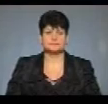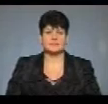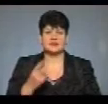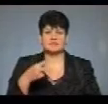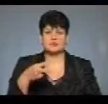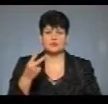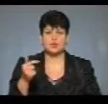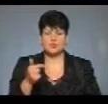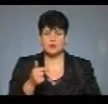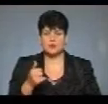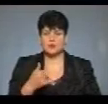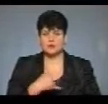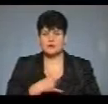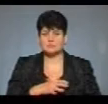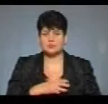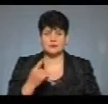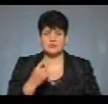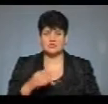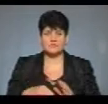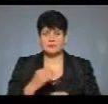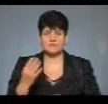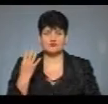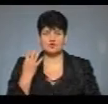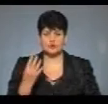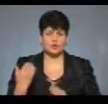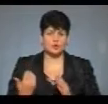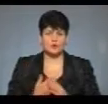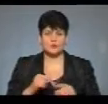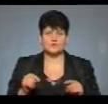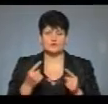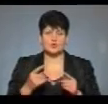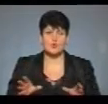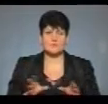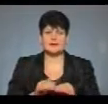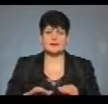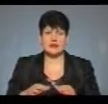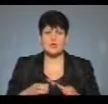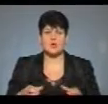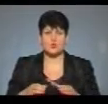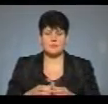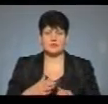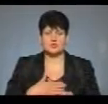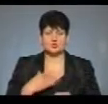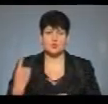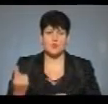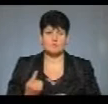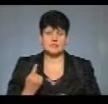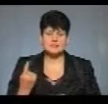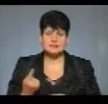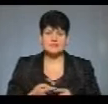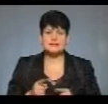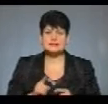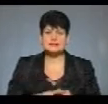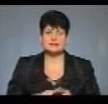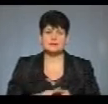«22 грудня у нас відбулися перші вибори у 4 новостворених об'єднаних територіальних громадах нашої області. Це,